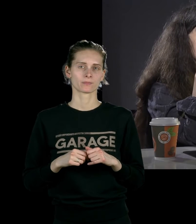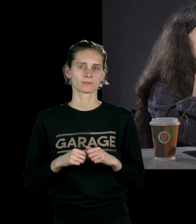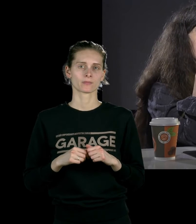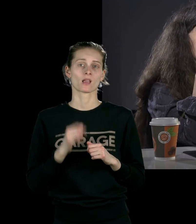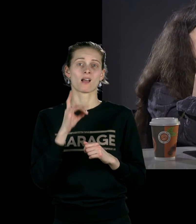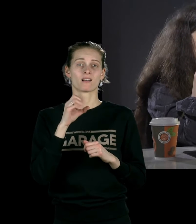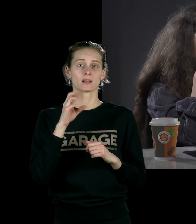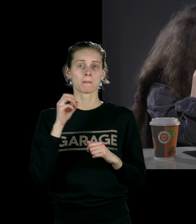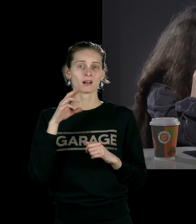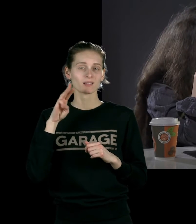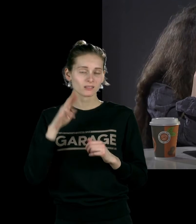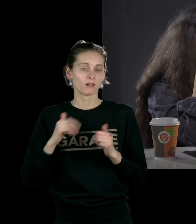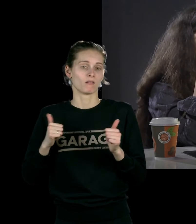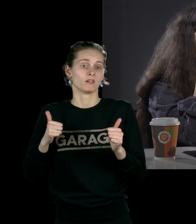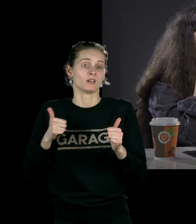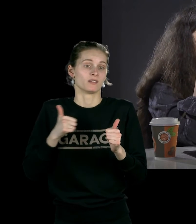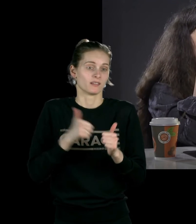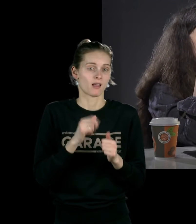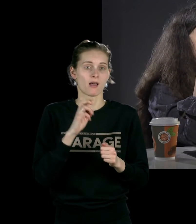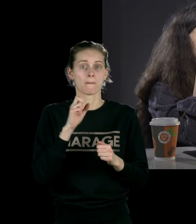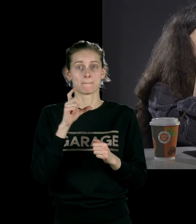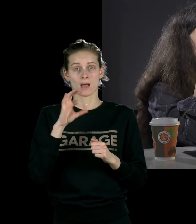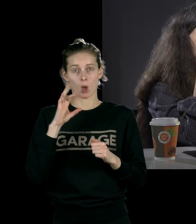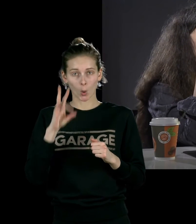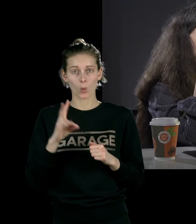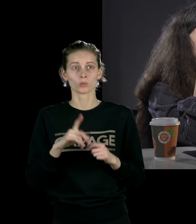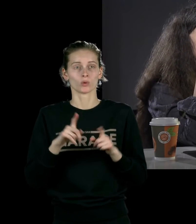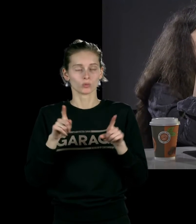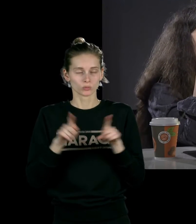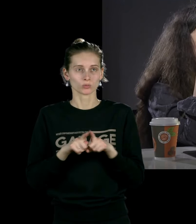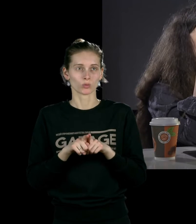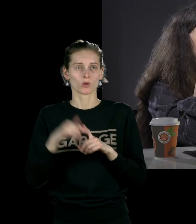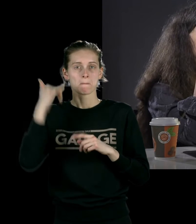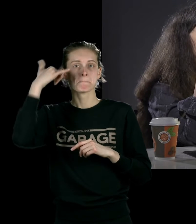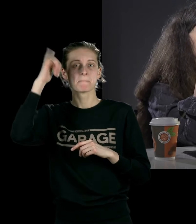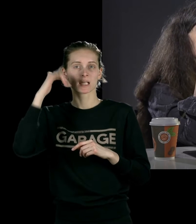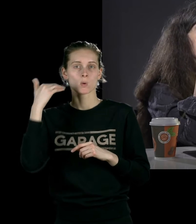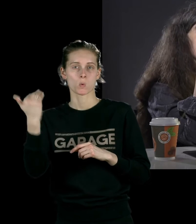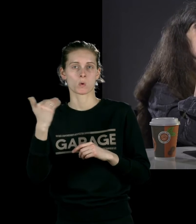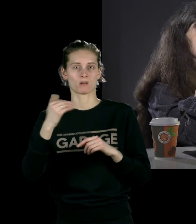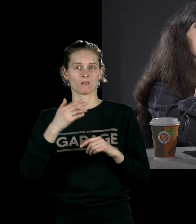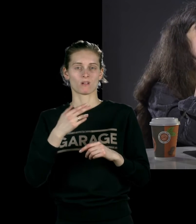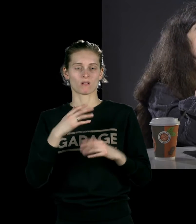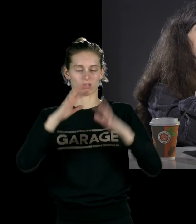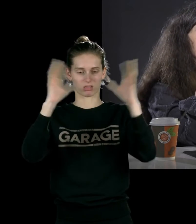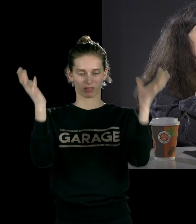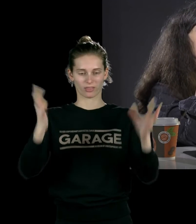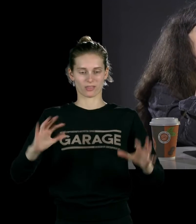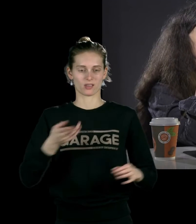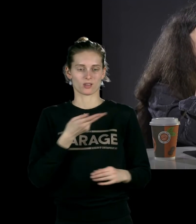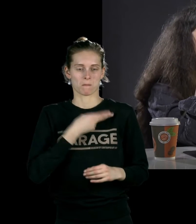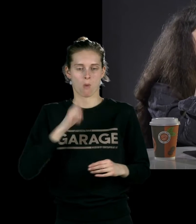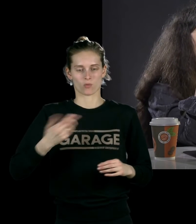Рембрандтом, вслед за Бекон говорит, что, собственно говоря, эти бычьи туши, скотобойни, лавки мясников